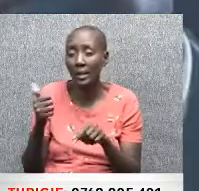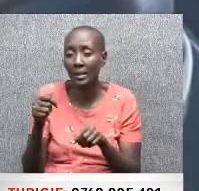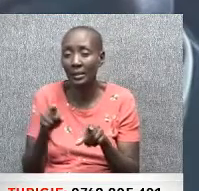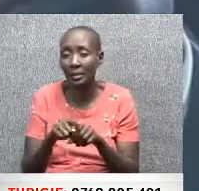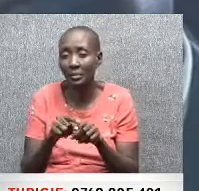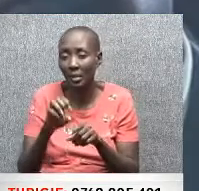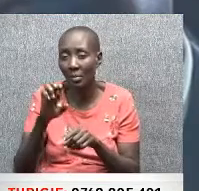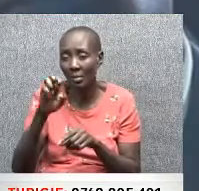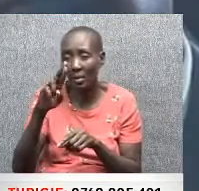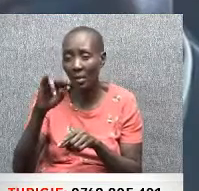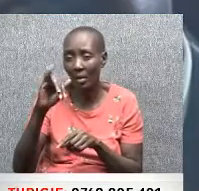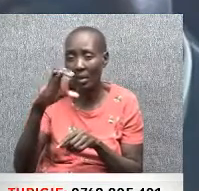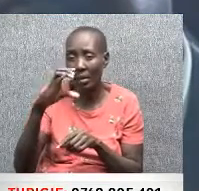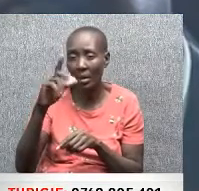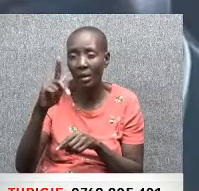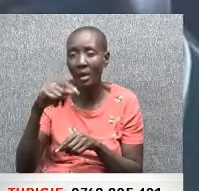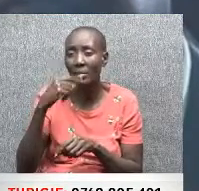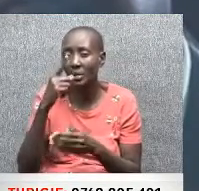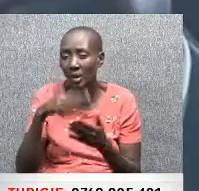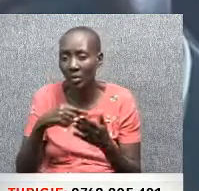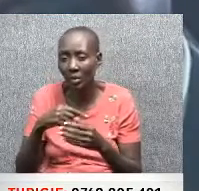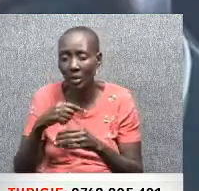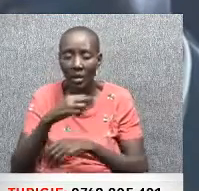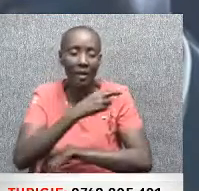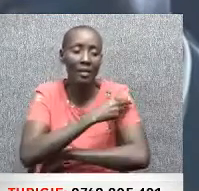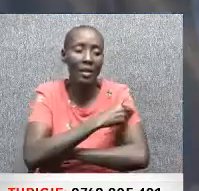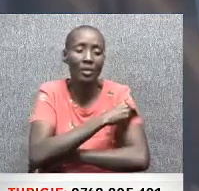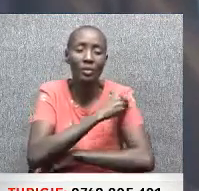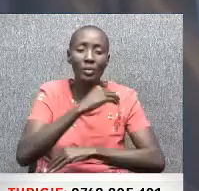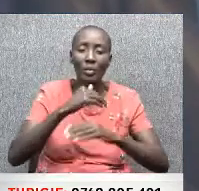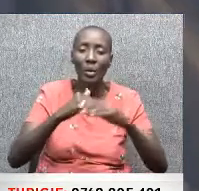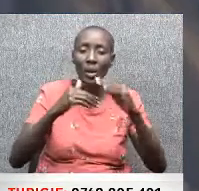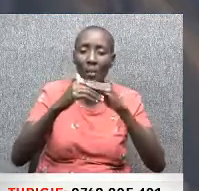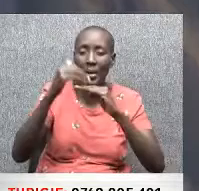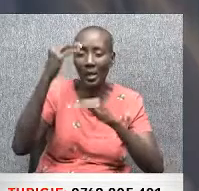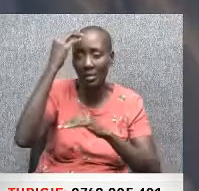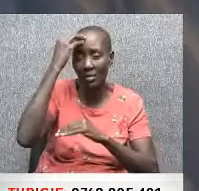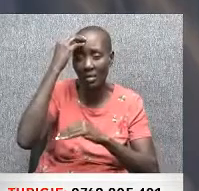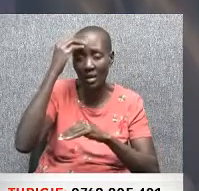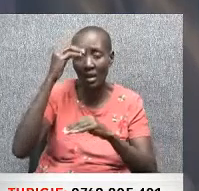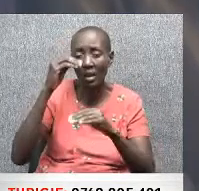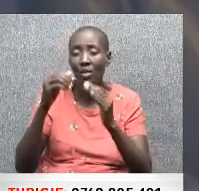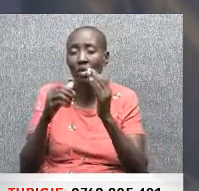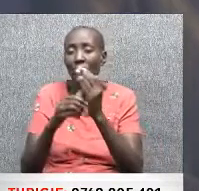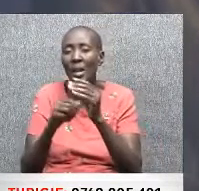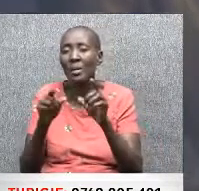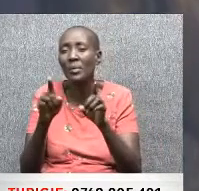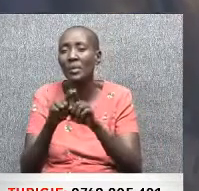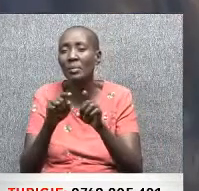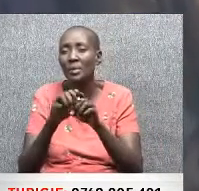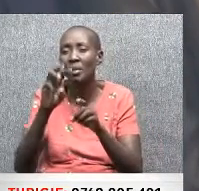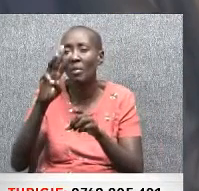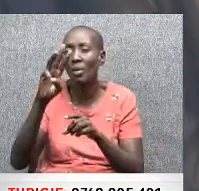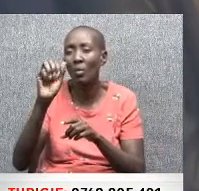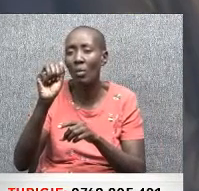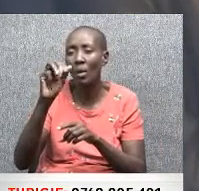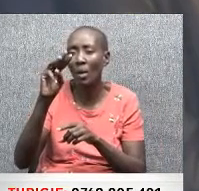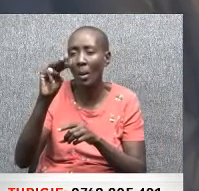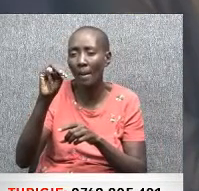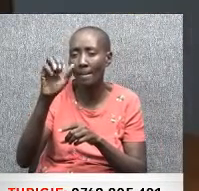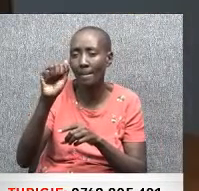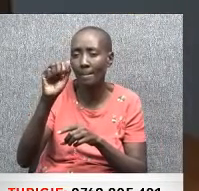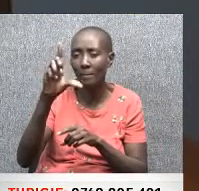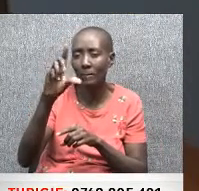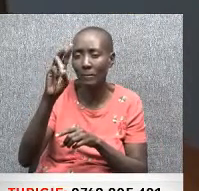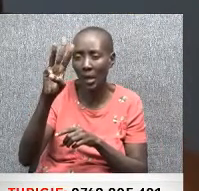Eric Msumba amependekeza hospitali ya rufaa inayojengwa mjini Kitale kutajwa baada ya hayati wa Malwa Kijana kama njia mojawapo ya kumkumbuka. Wa